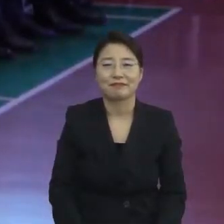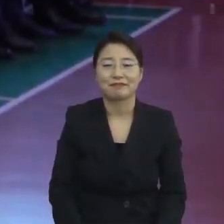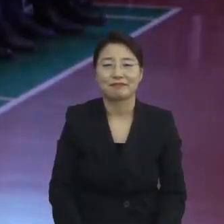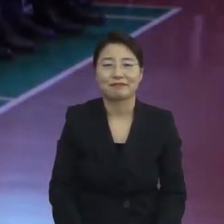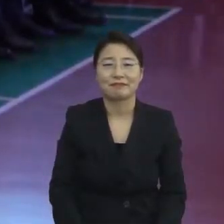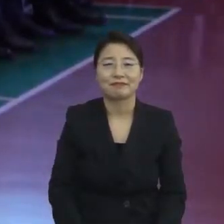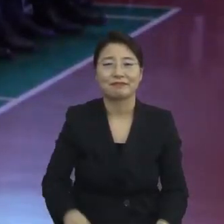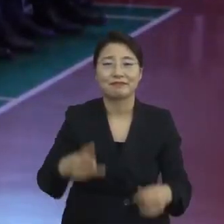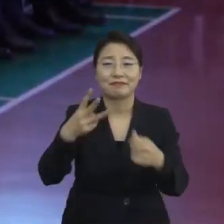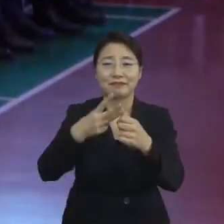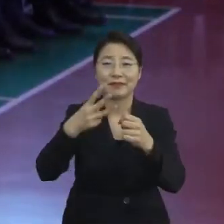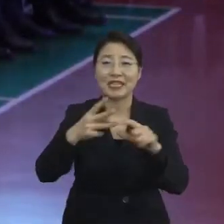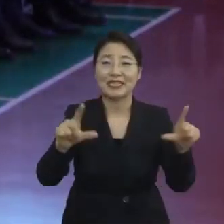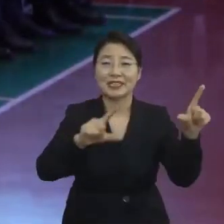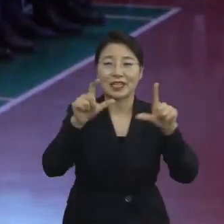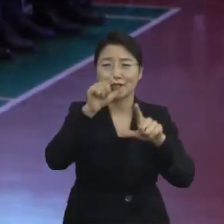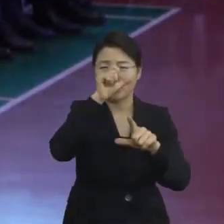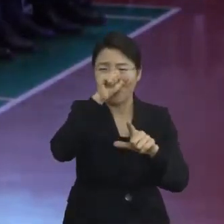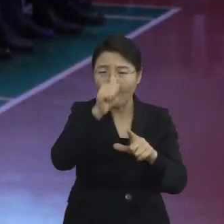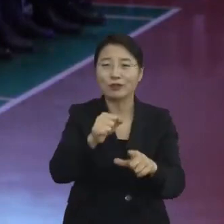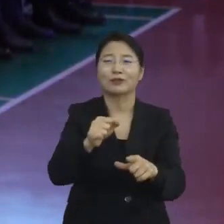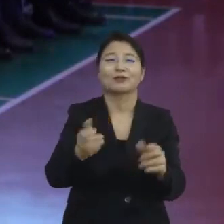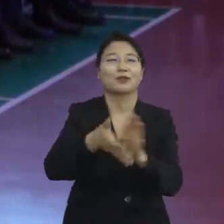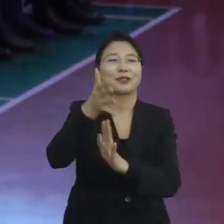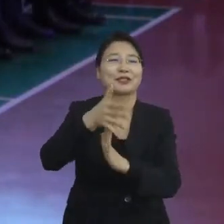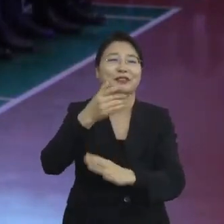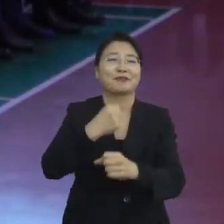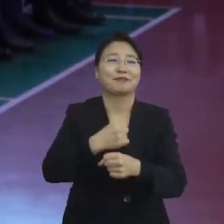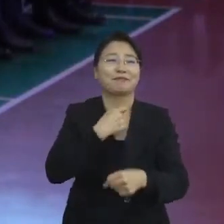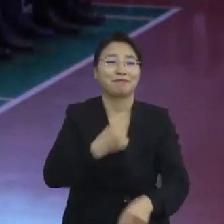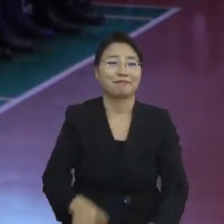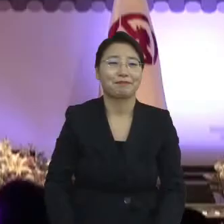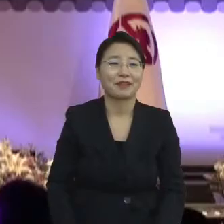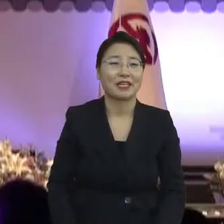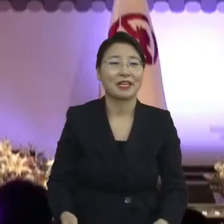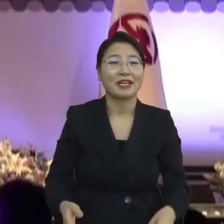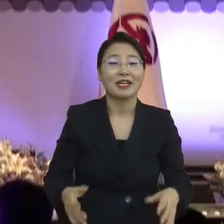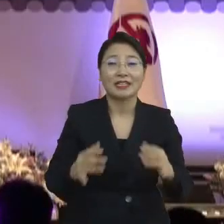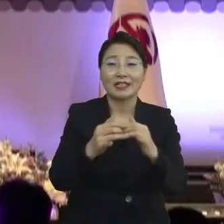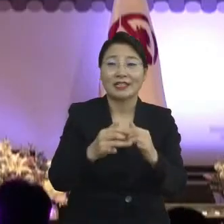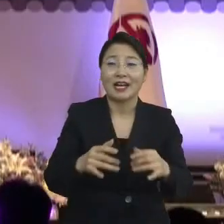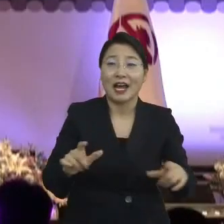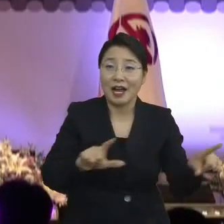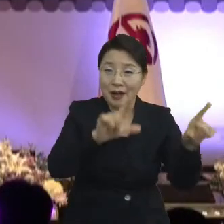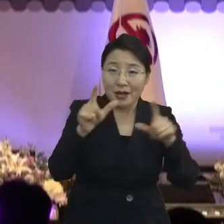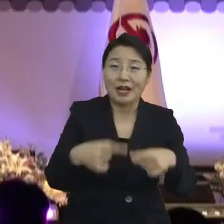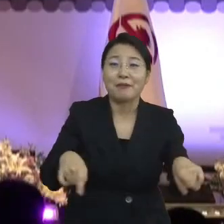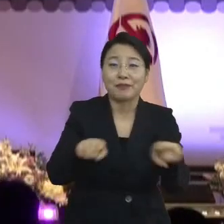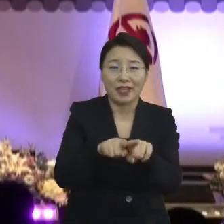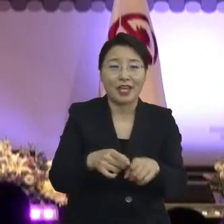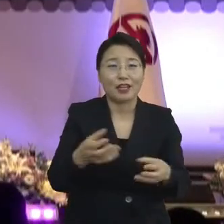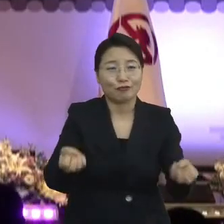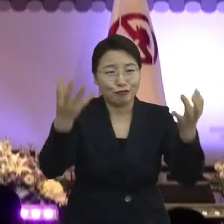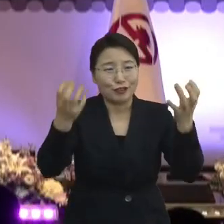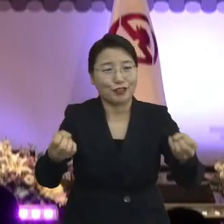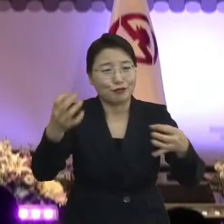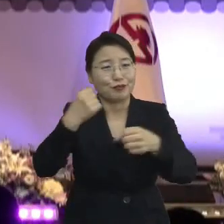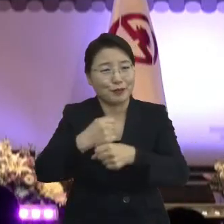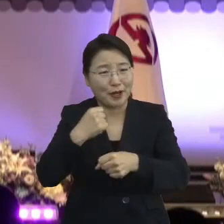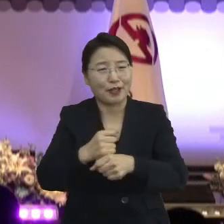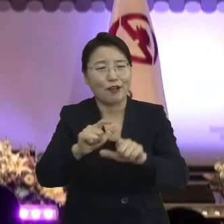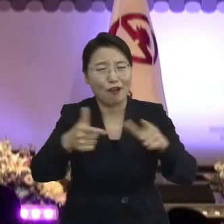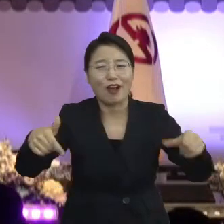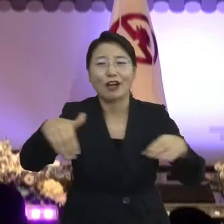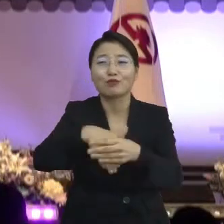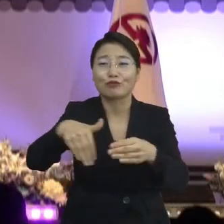셋째, 살기 좋은 도시를 만들겠습니다. 금인과 함께 즐기는 축제를 활성화하고 다양한 문화